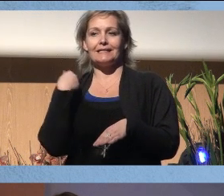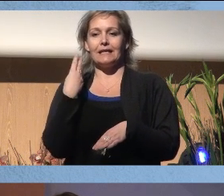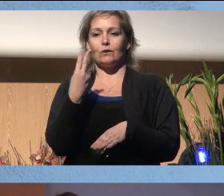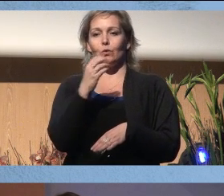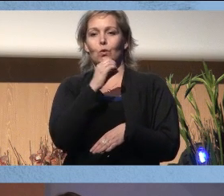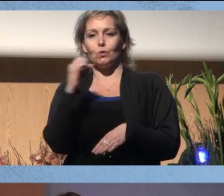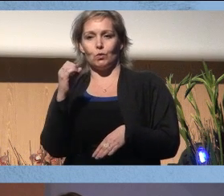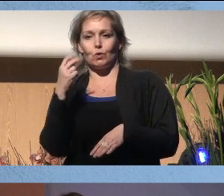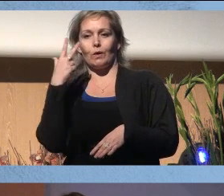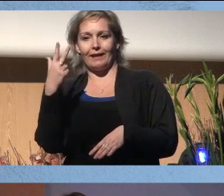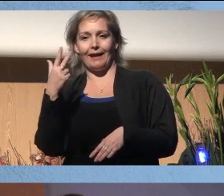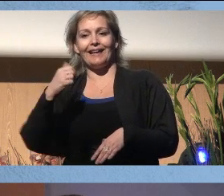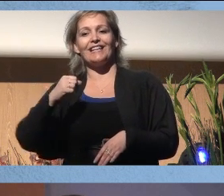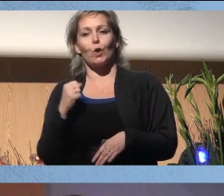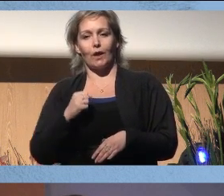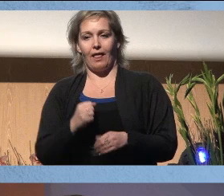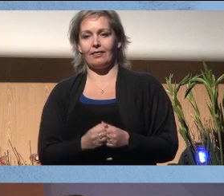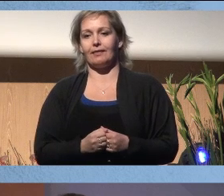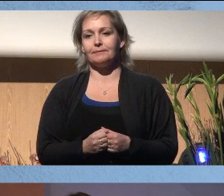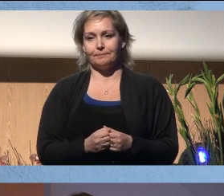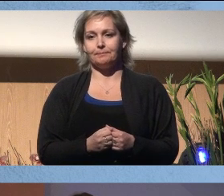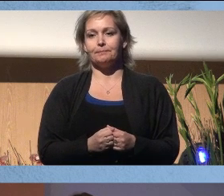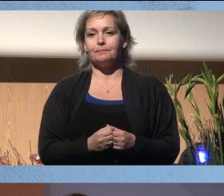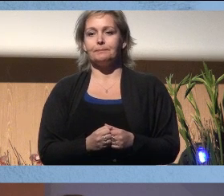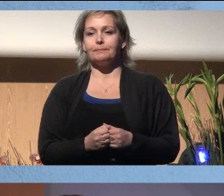i Skottland.